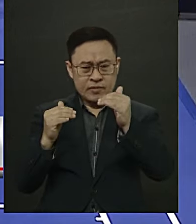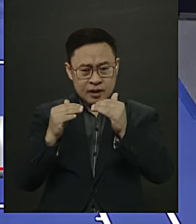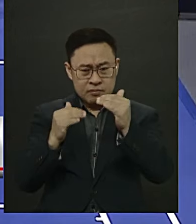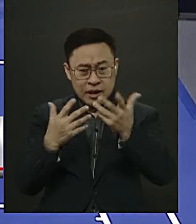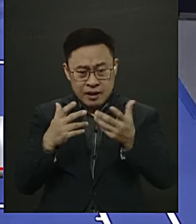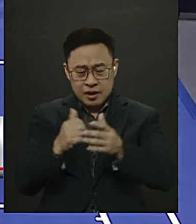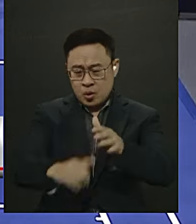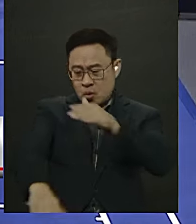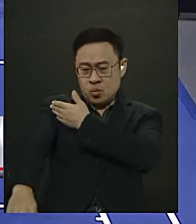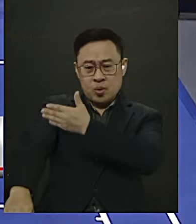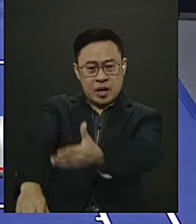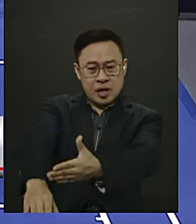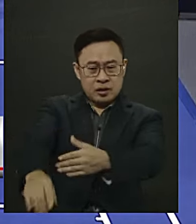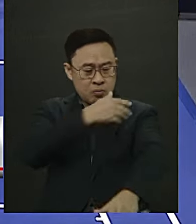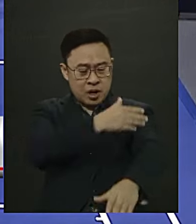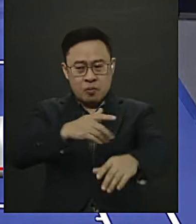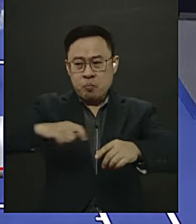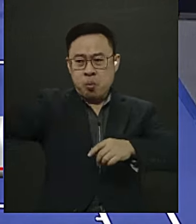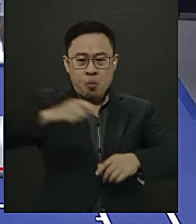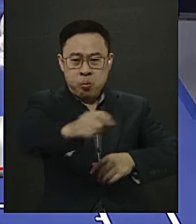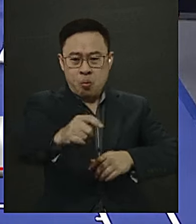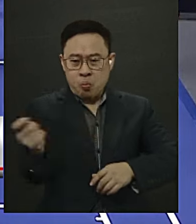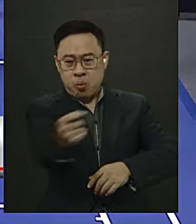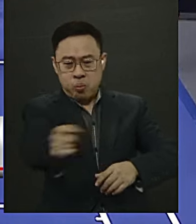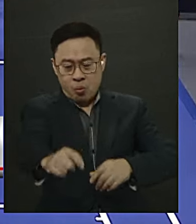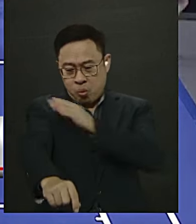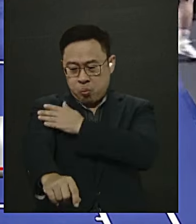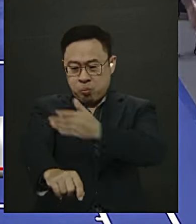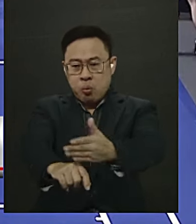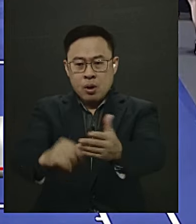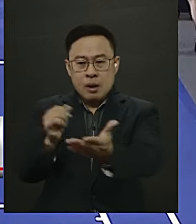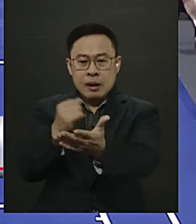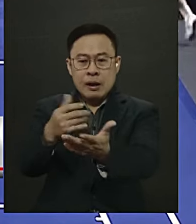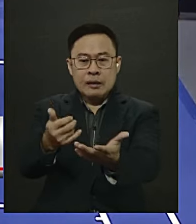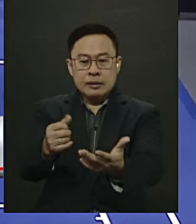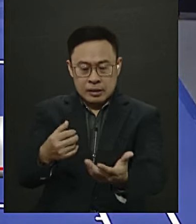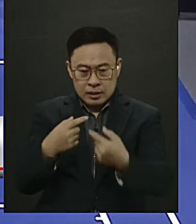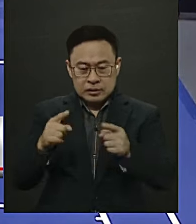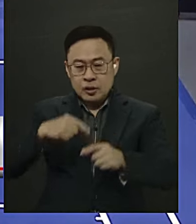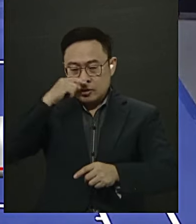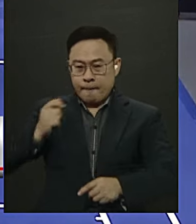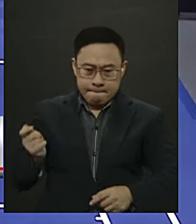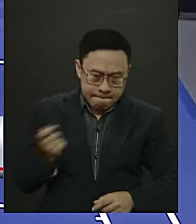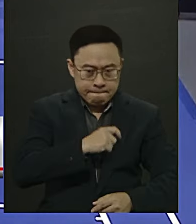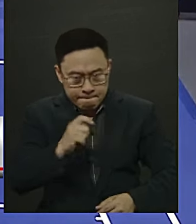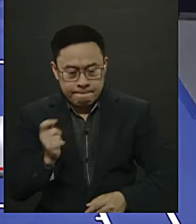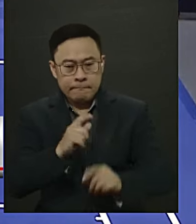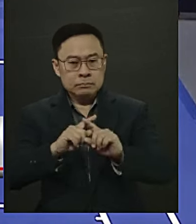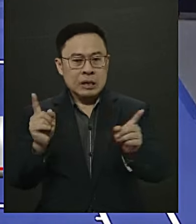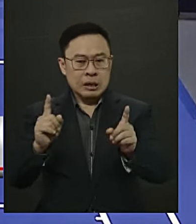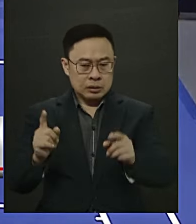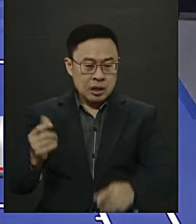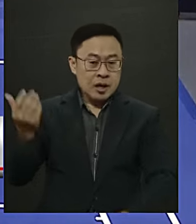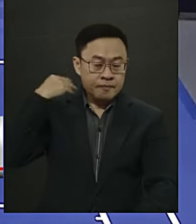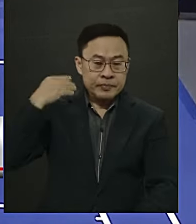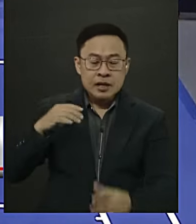วสู้เต็มที่นะแต่ว่าเราแพ้ไป0-2เกมตอนนั้นเนี่ยแพ้ชนิดที่สู้ยากมาก